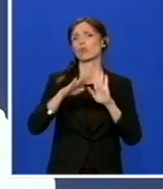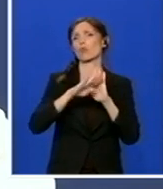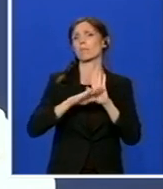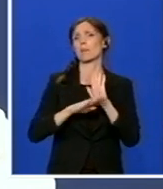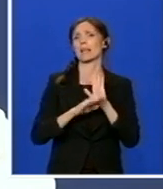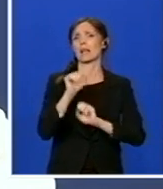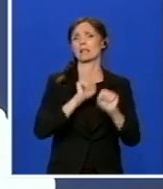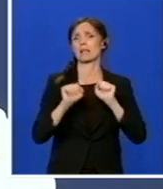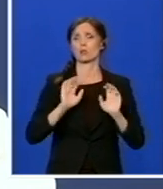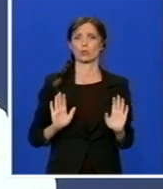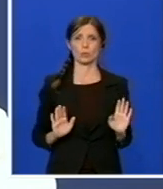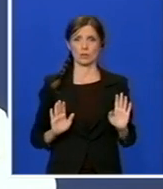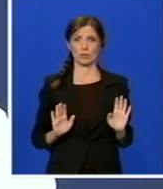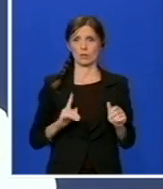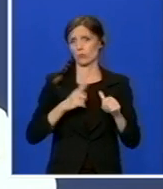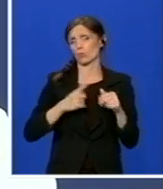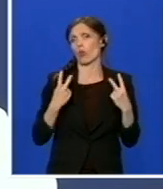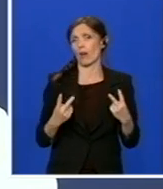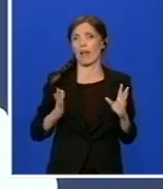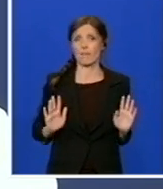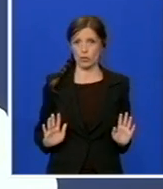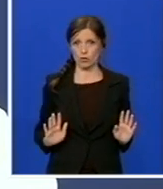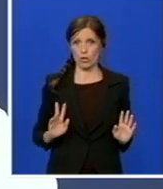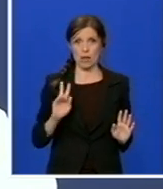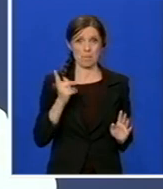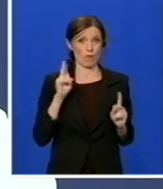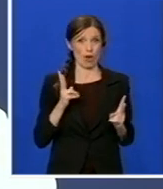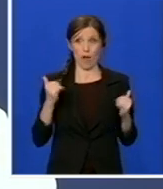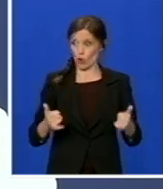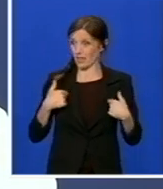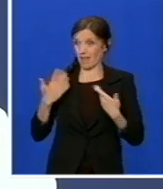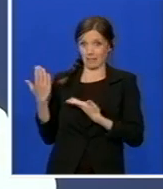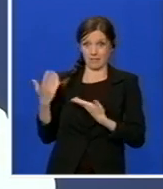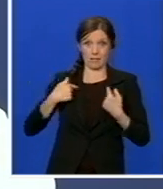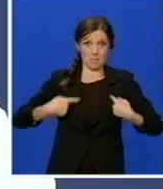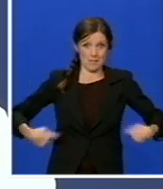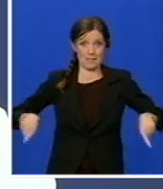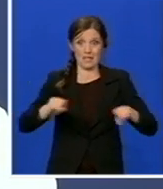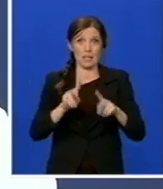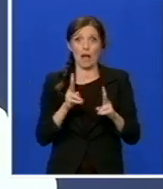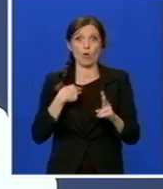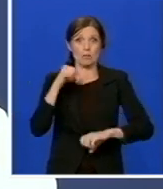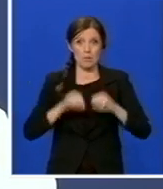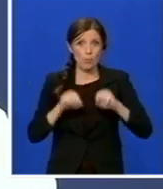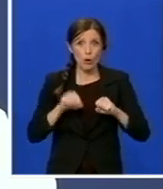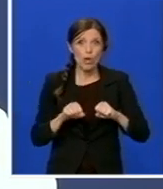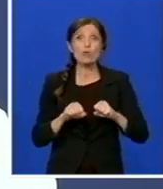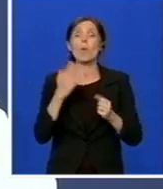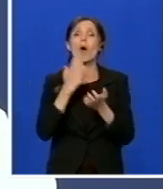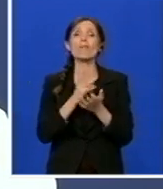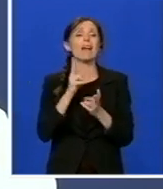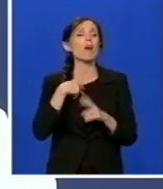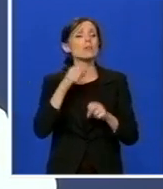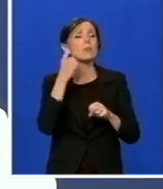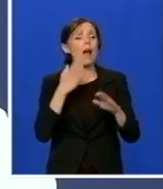to suština. Počevo toga kako se mi sada ovde ponašamo, kako se ponašamo pri bilo kojem odlasku u zatvoreni